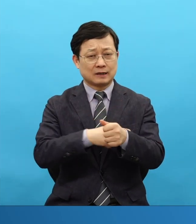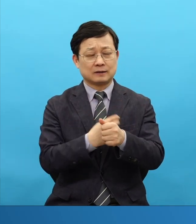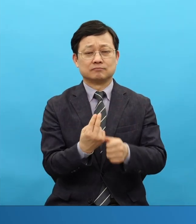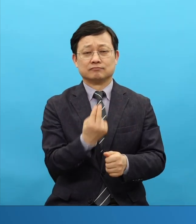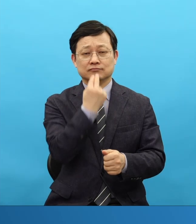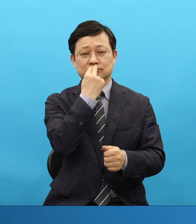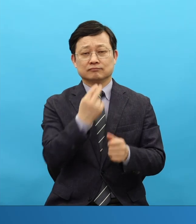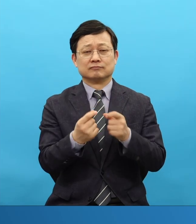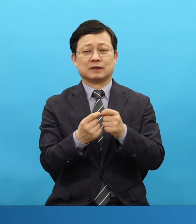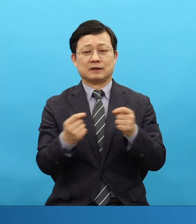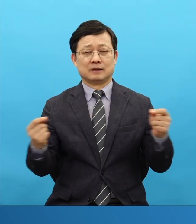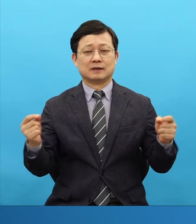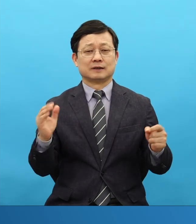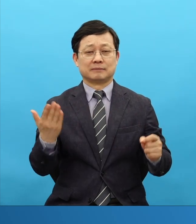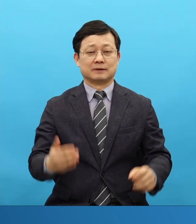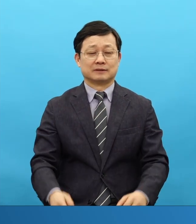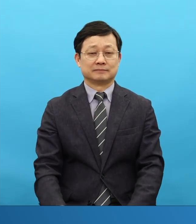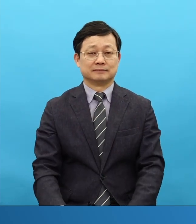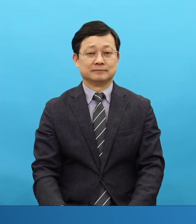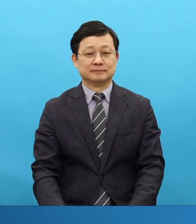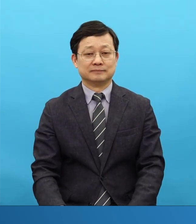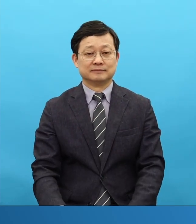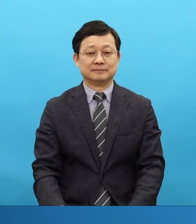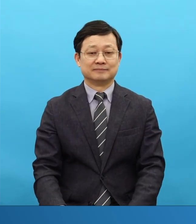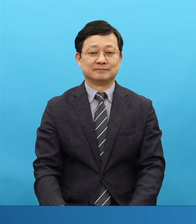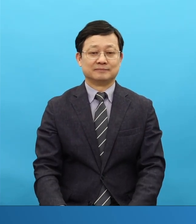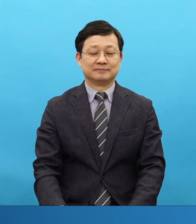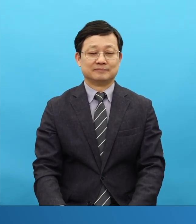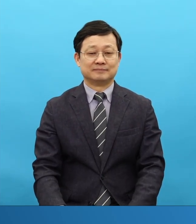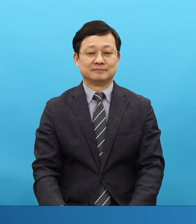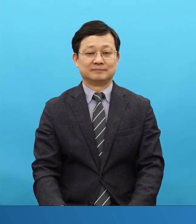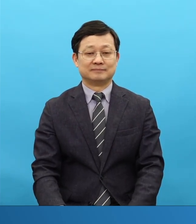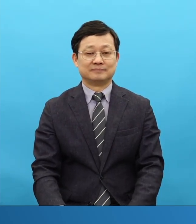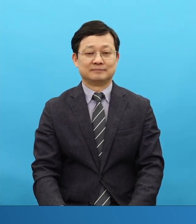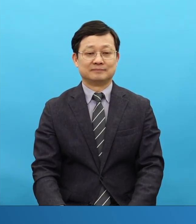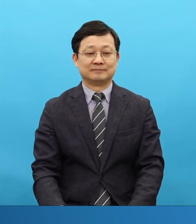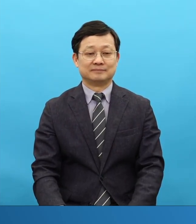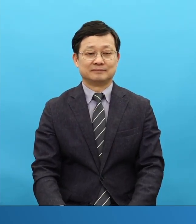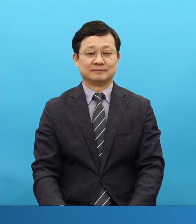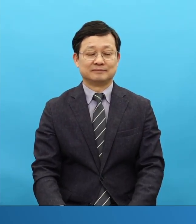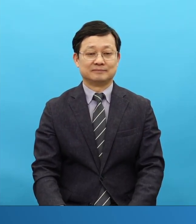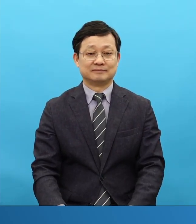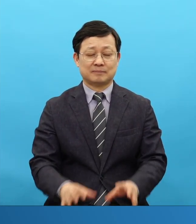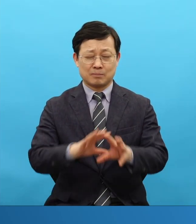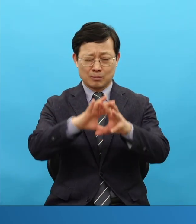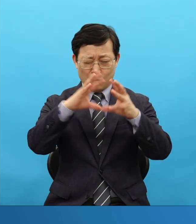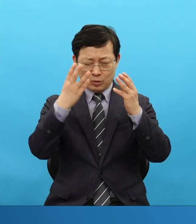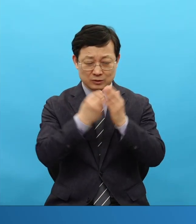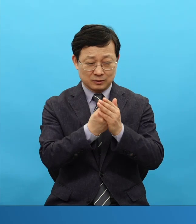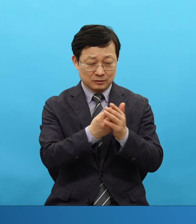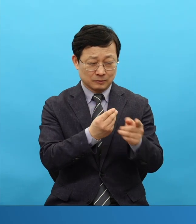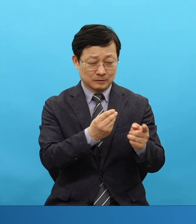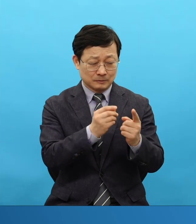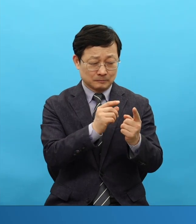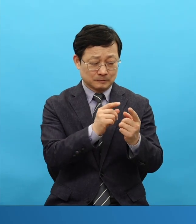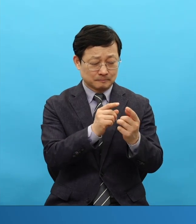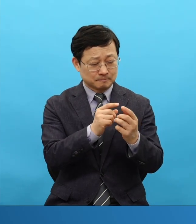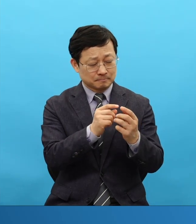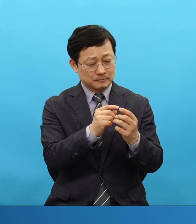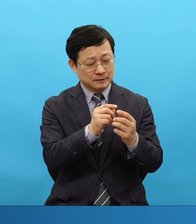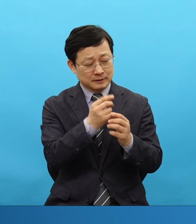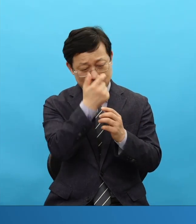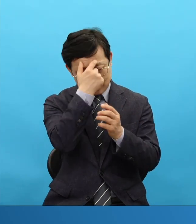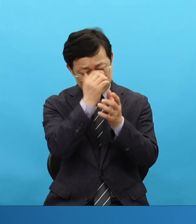put your pressure on the lower belly, then you will breathe deeply 그러면서 모든 걸 기도로 바꾸는 거예요. and change everything